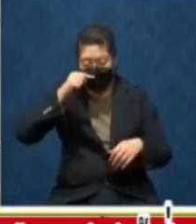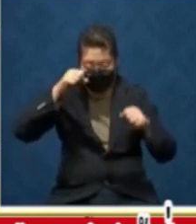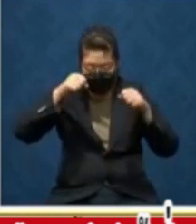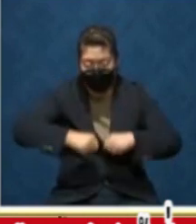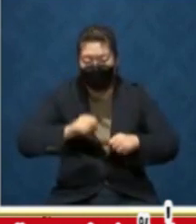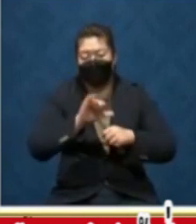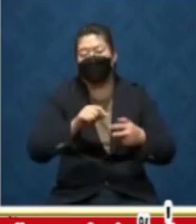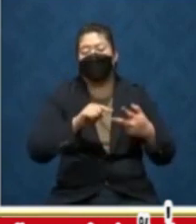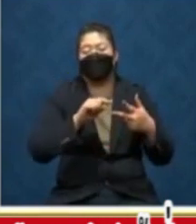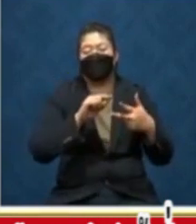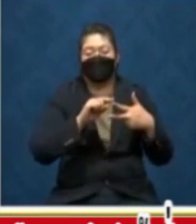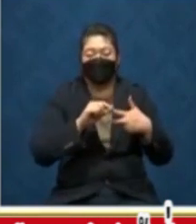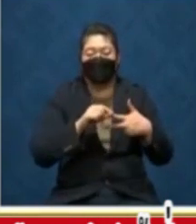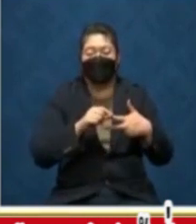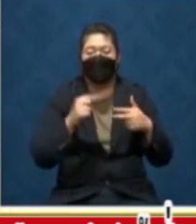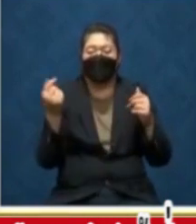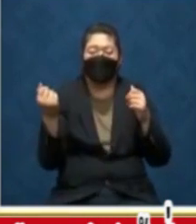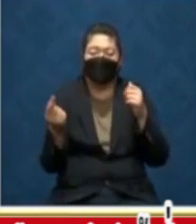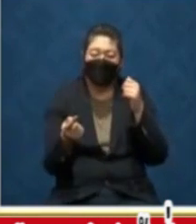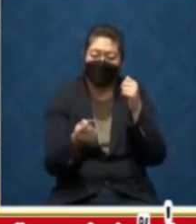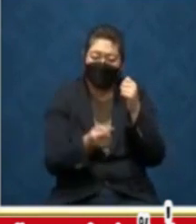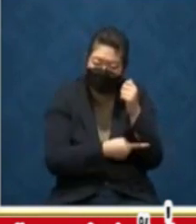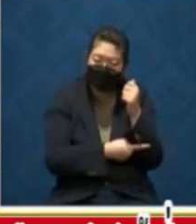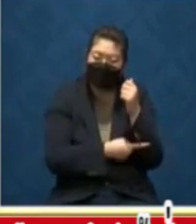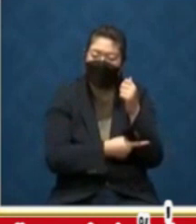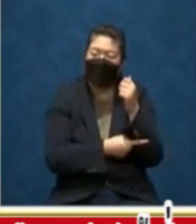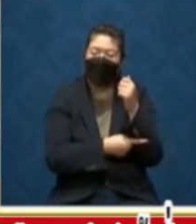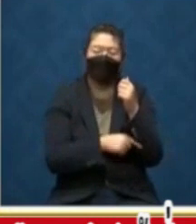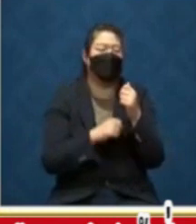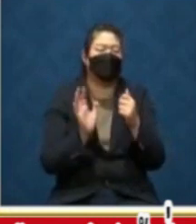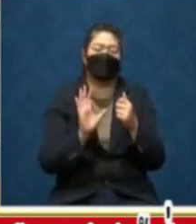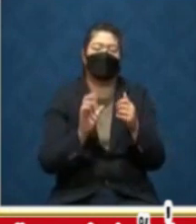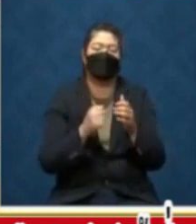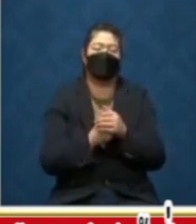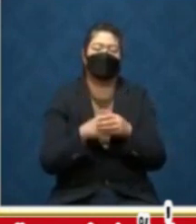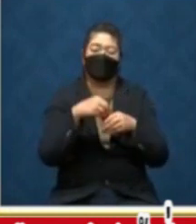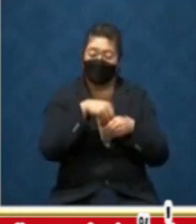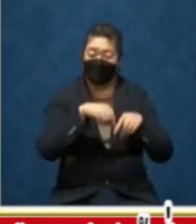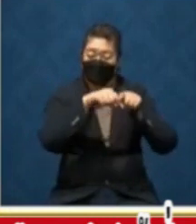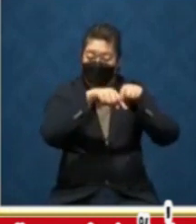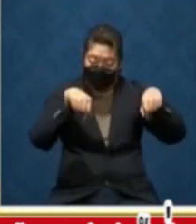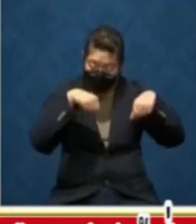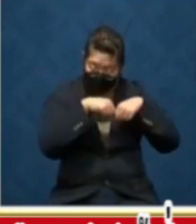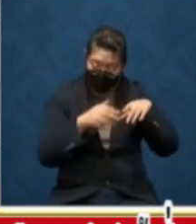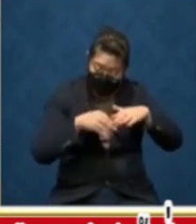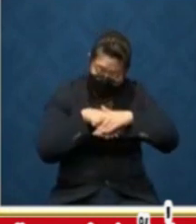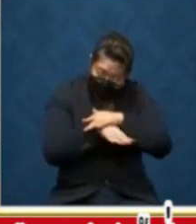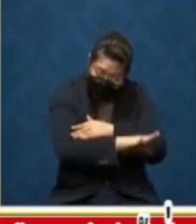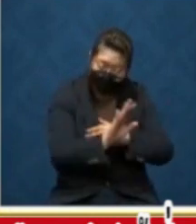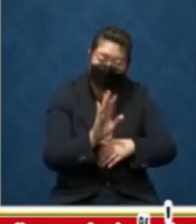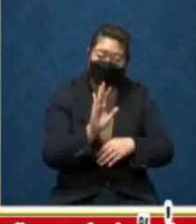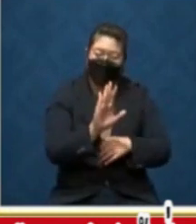ต้องคิดว่าเพียงไม่ให้เขาหลบหนีหรือไปยุ่งเกี่ยวกับคดีเท่านั้นจึงเอาเท่าที่ควรและเท่าที่